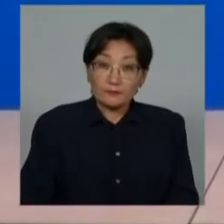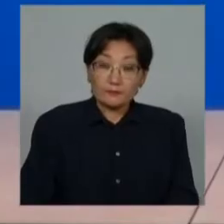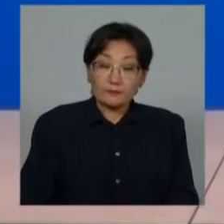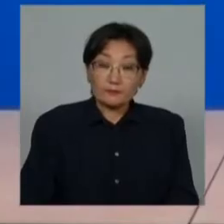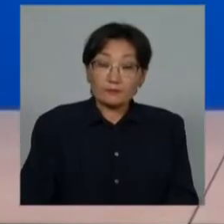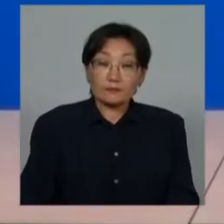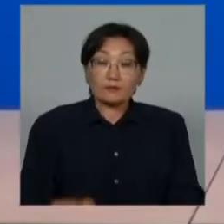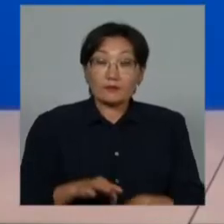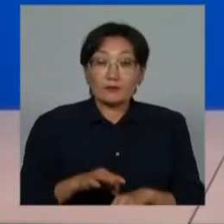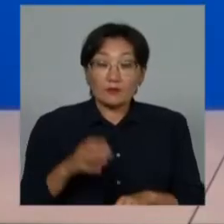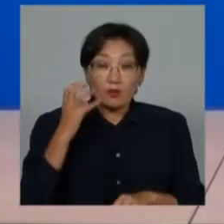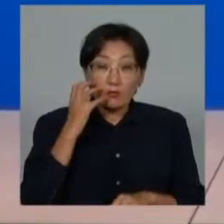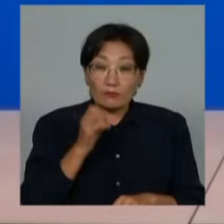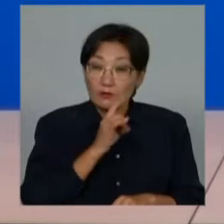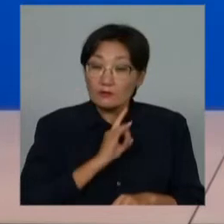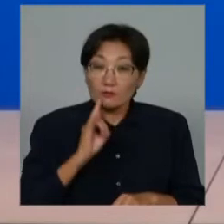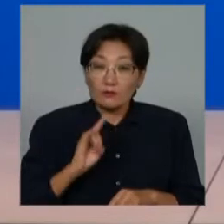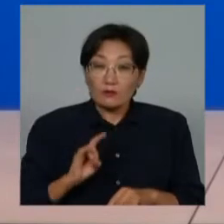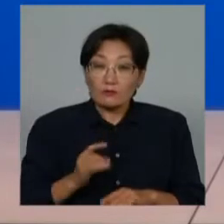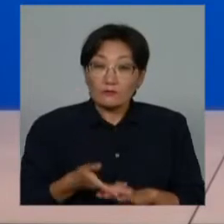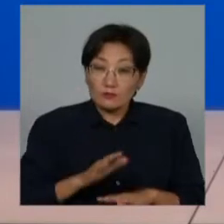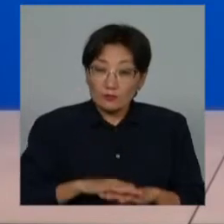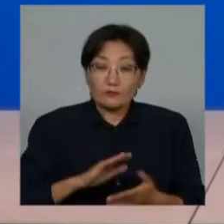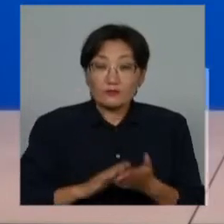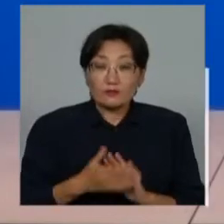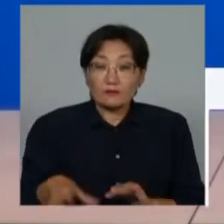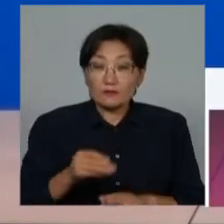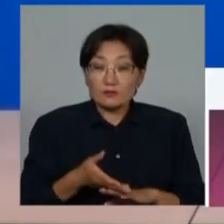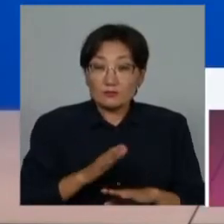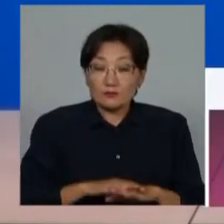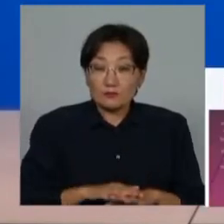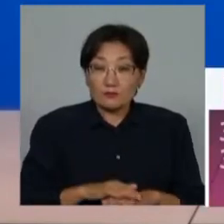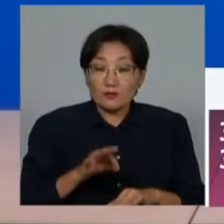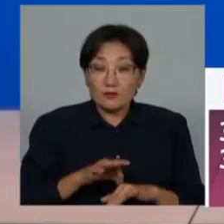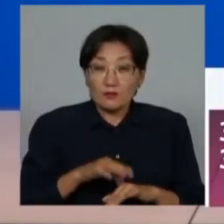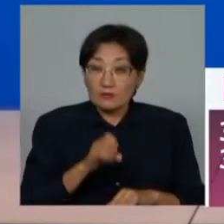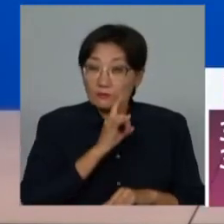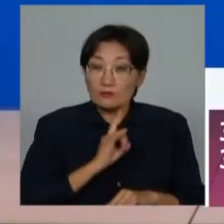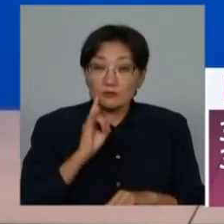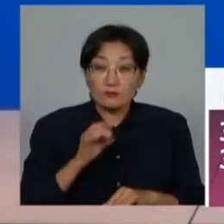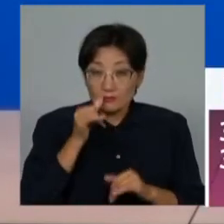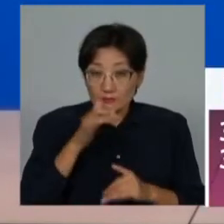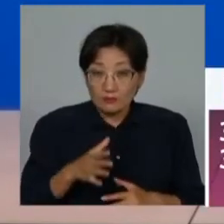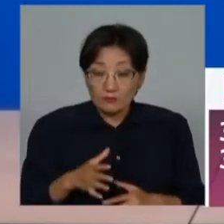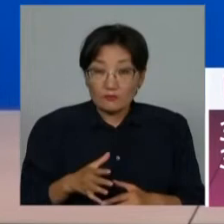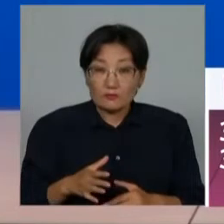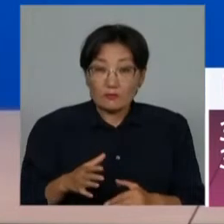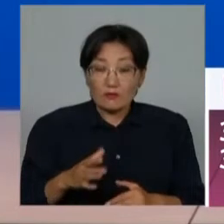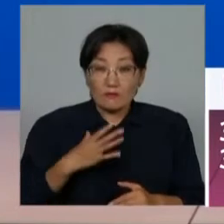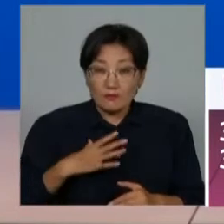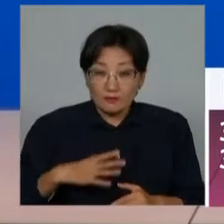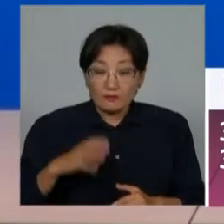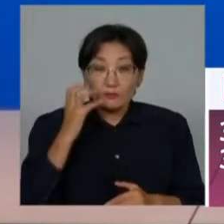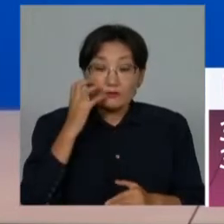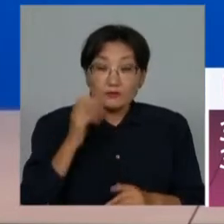Заболевание у беременных протекает крайне тяжело. В силу тяжести течения заболевания женщины не могут выносить беременность.